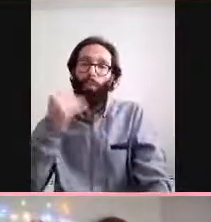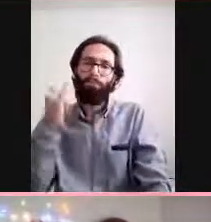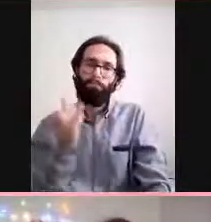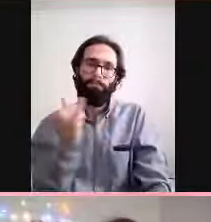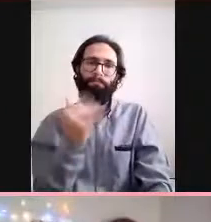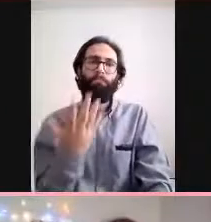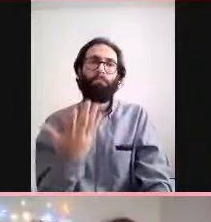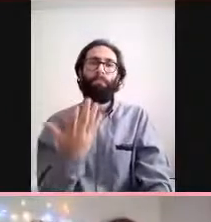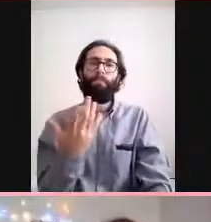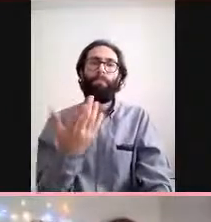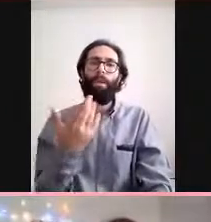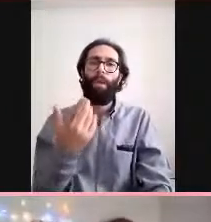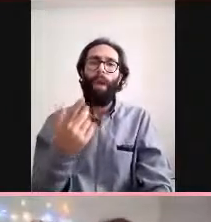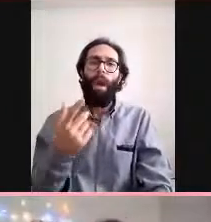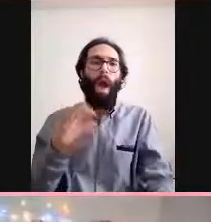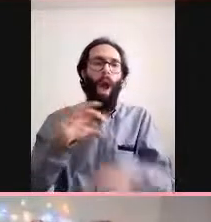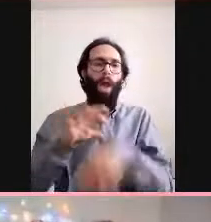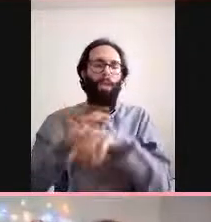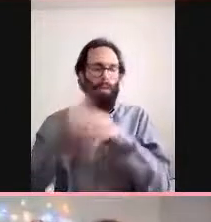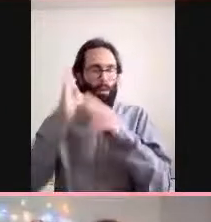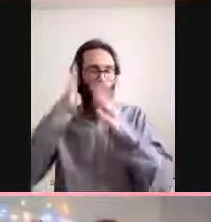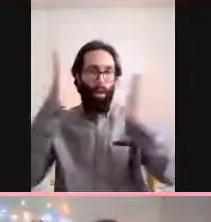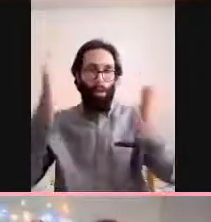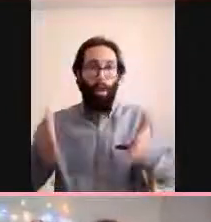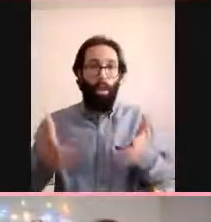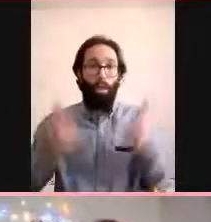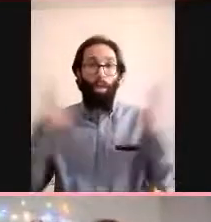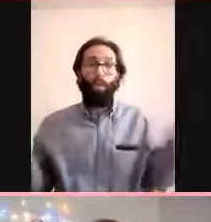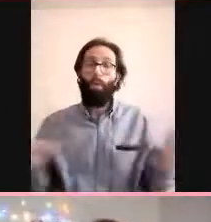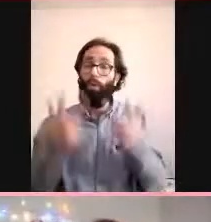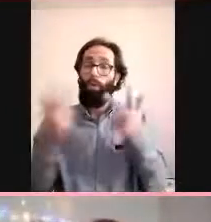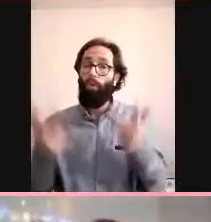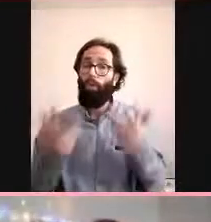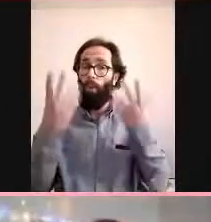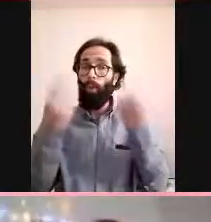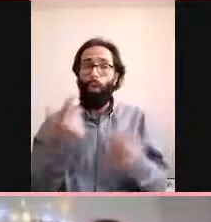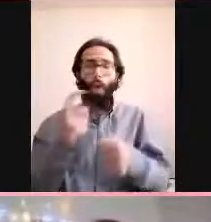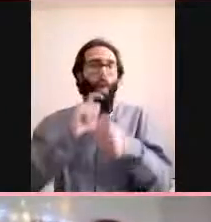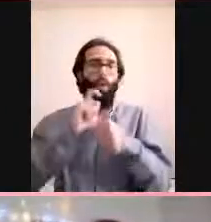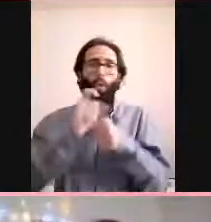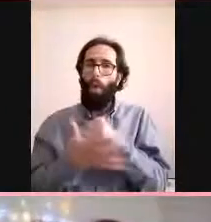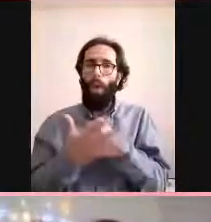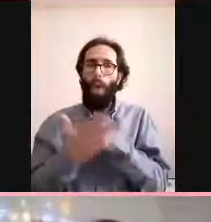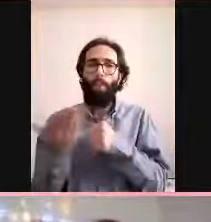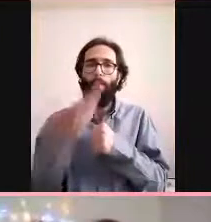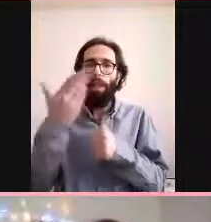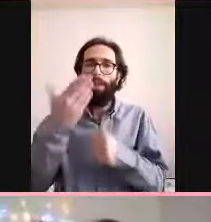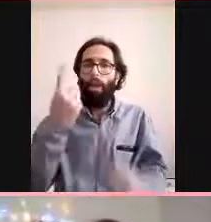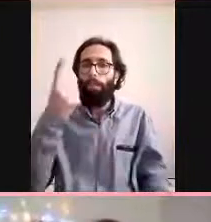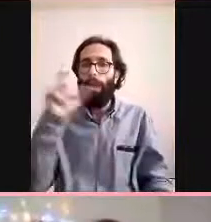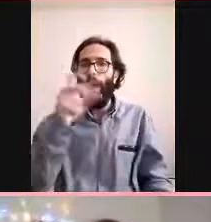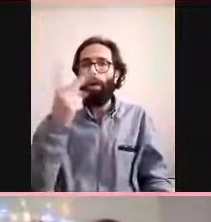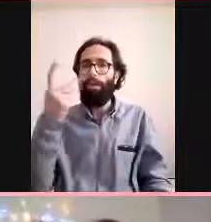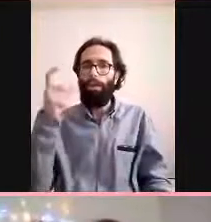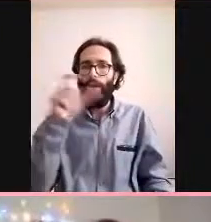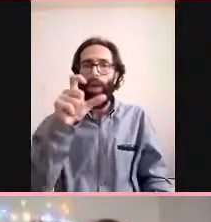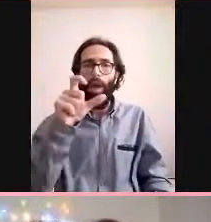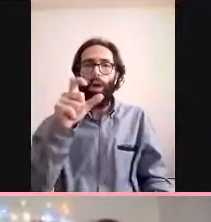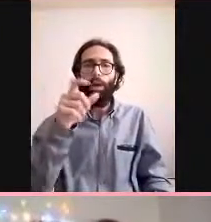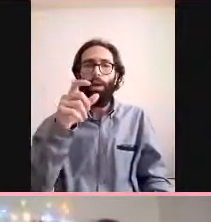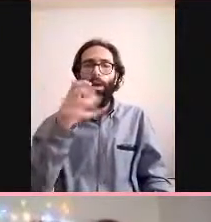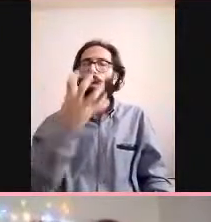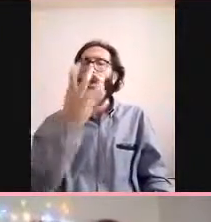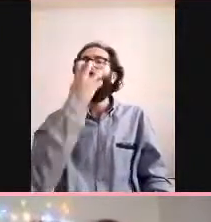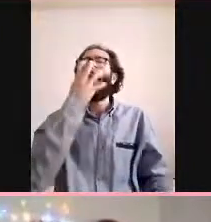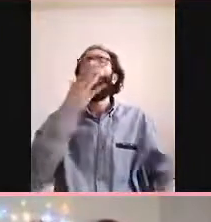korona hastasını belki bir ay belki iki ay yoğun bakımda hiç kımıldatmadan yatırıyorsun yani onun için orası